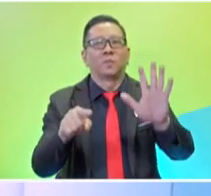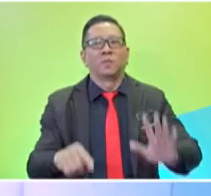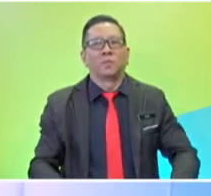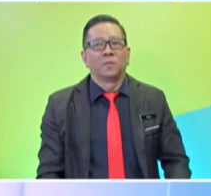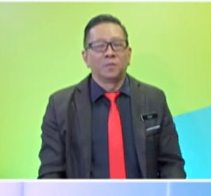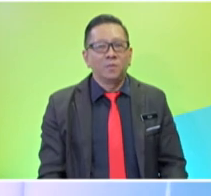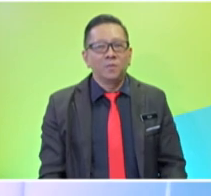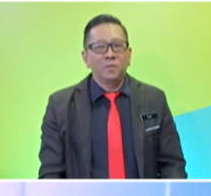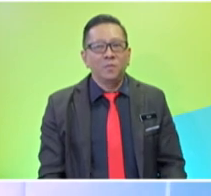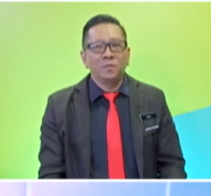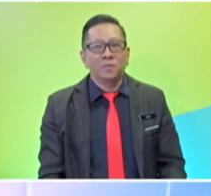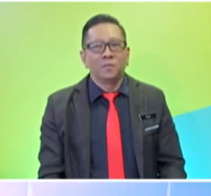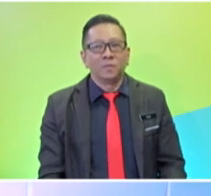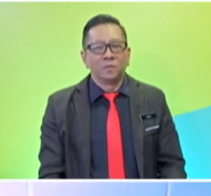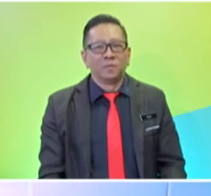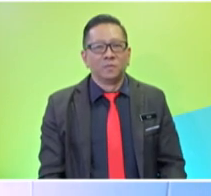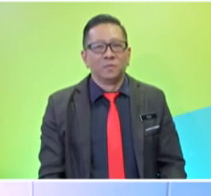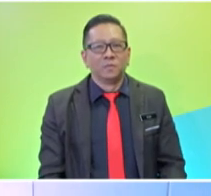dapat berapa